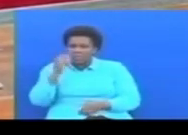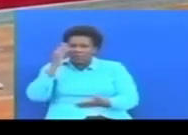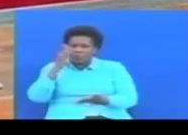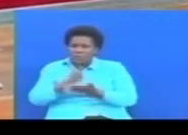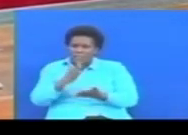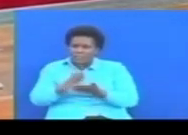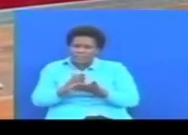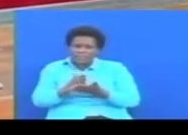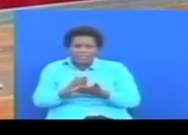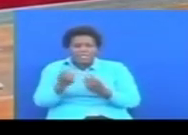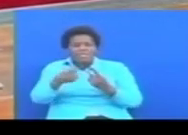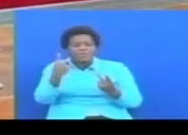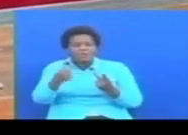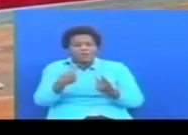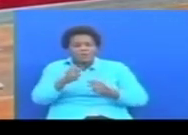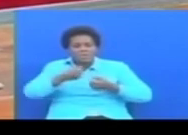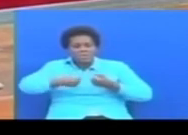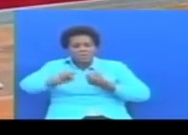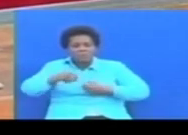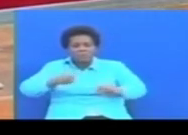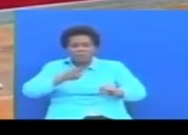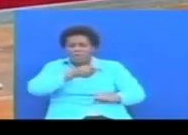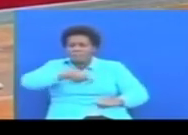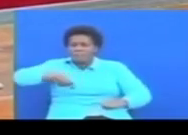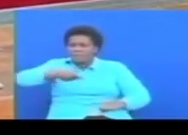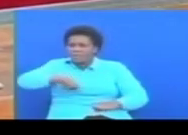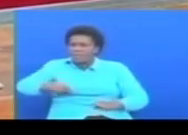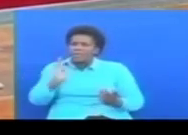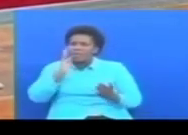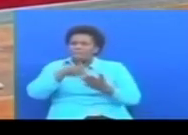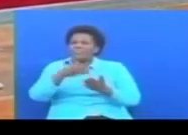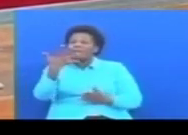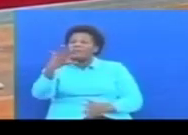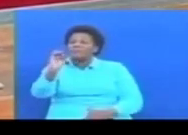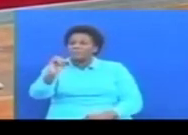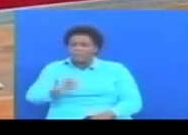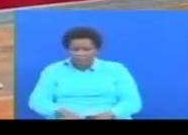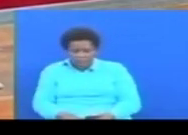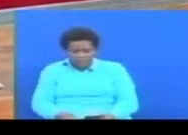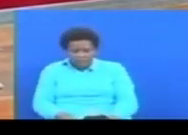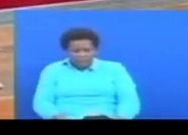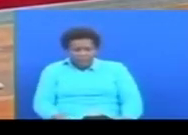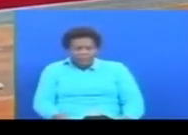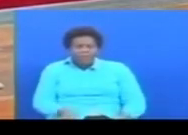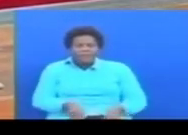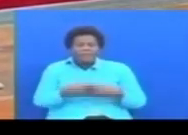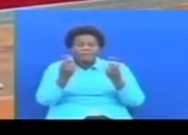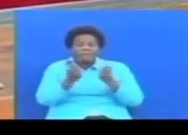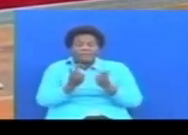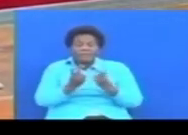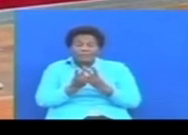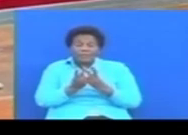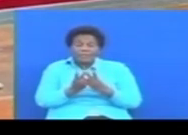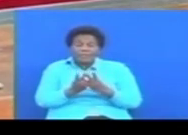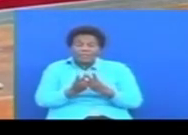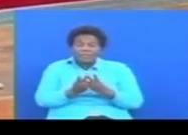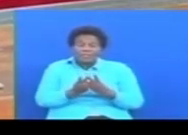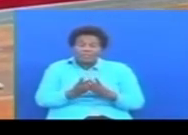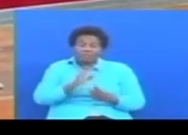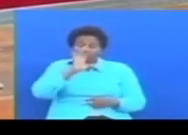idadi ya pundamilia katika hifadhi ya Kitulo kufikia 50. Lakini pia sambamba na hilo, kufikia mwisho wa mwaka wa fedha